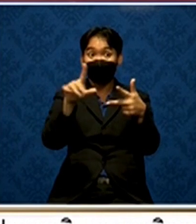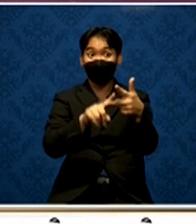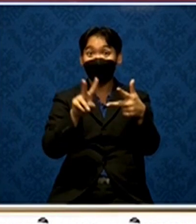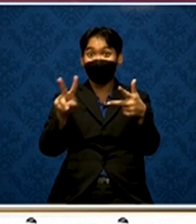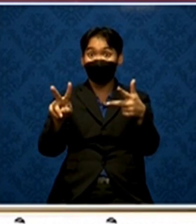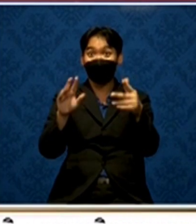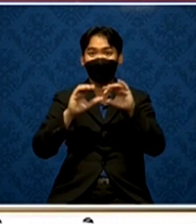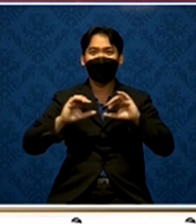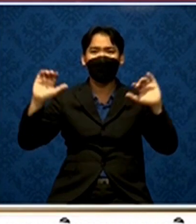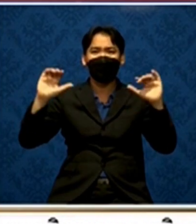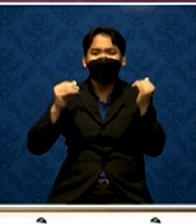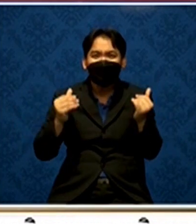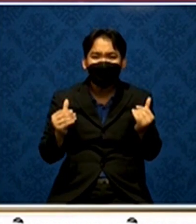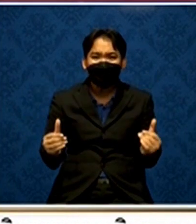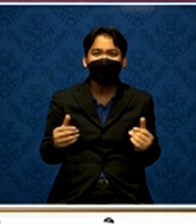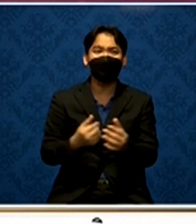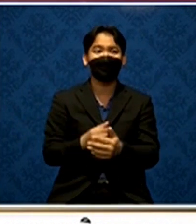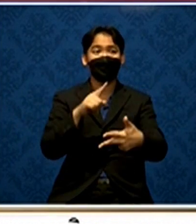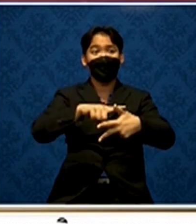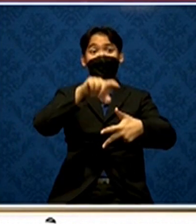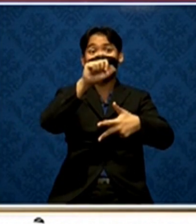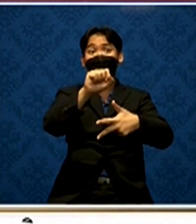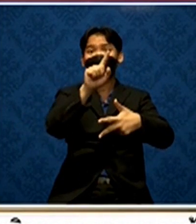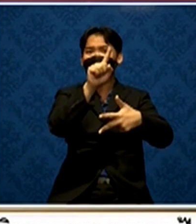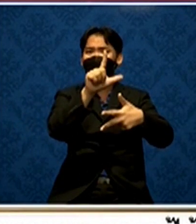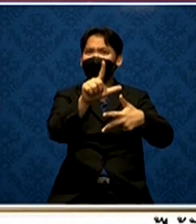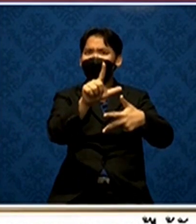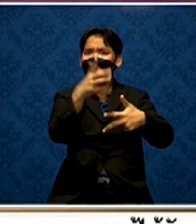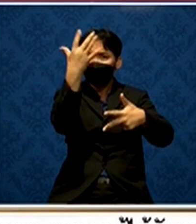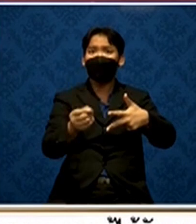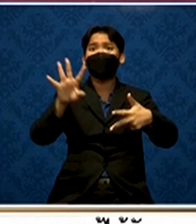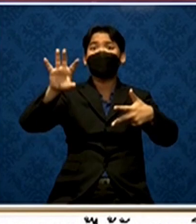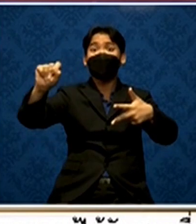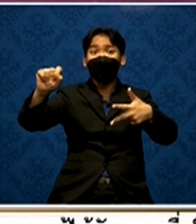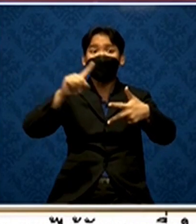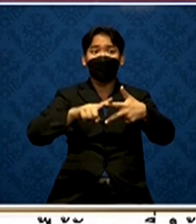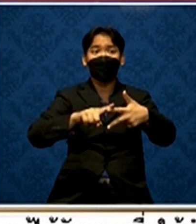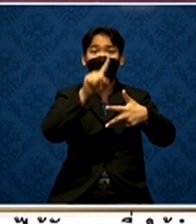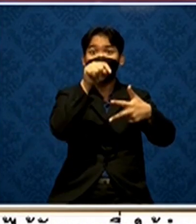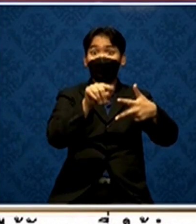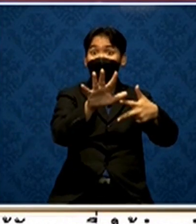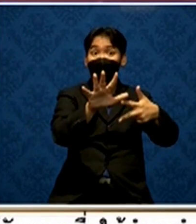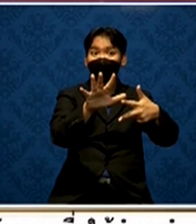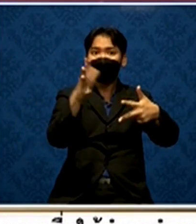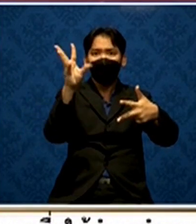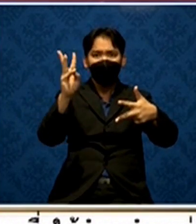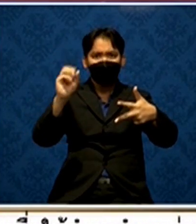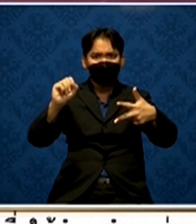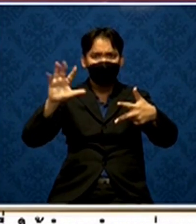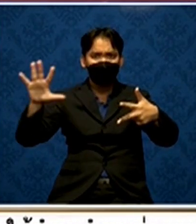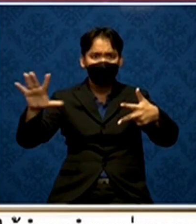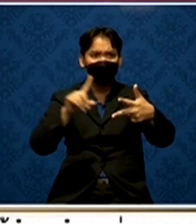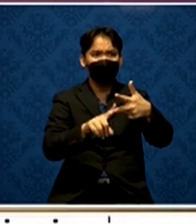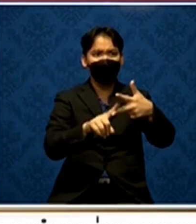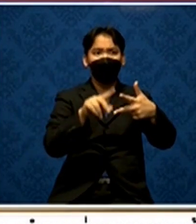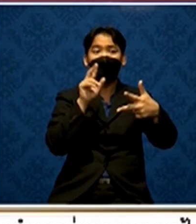นี้ครับให้ขนาด S จาก1ล้านเหลือ 400,000 ขนาด M จาก 1.5 ล้านเหลือ 650,000 ขน